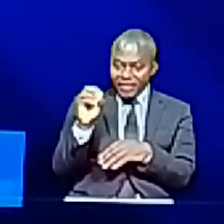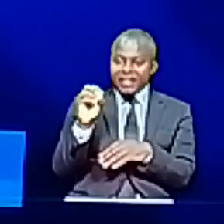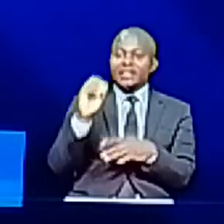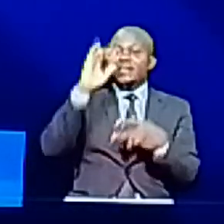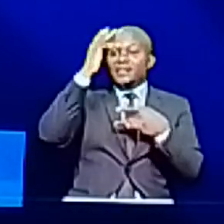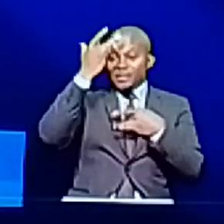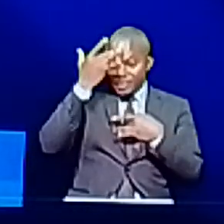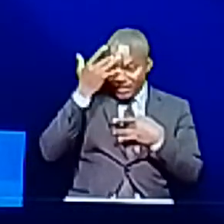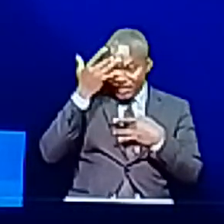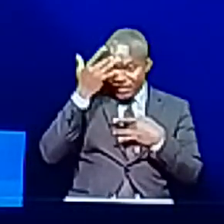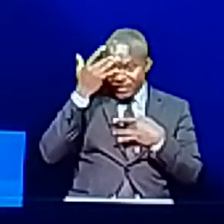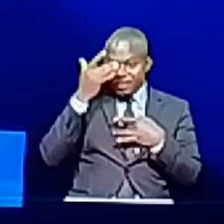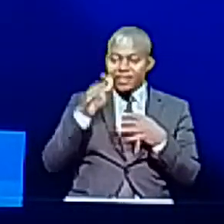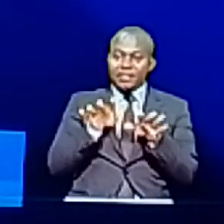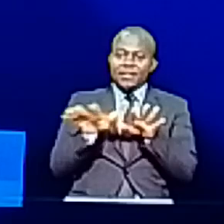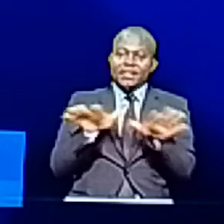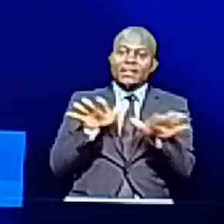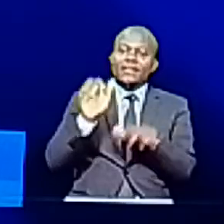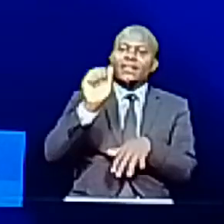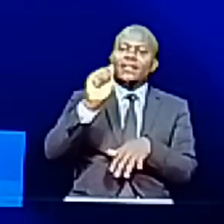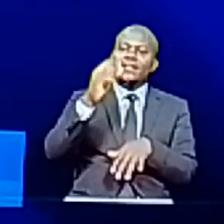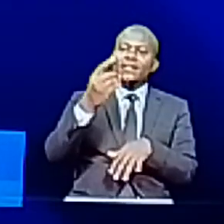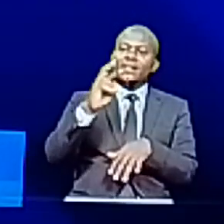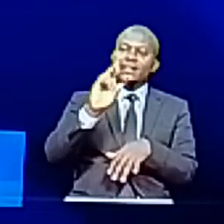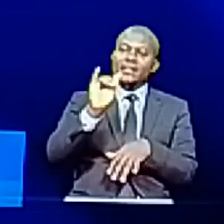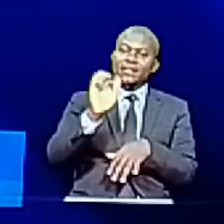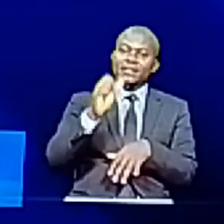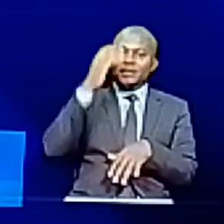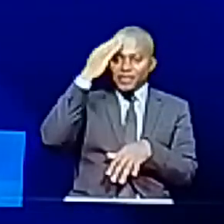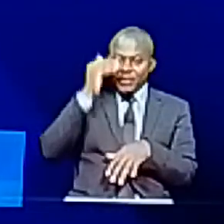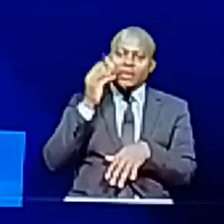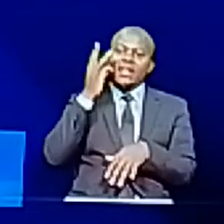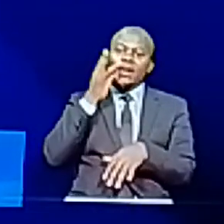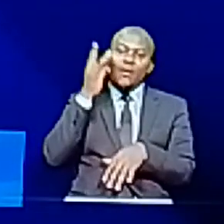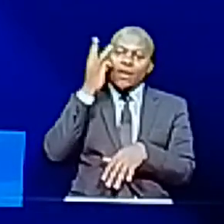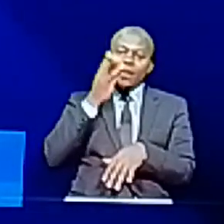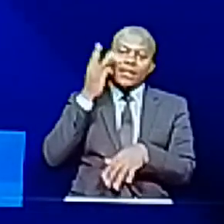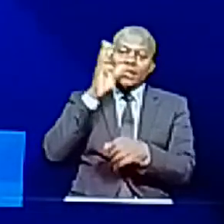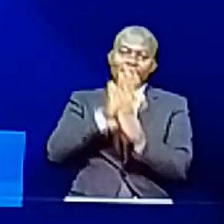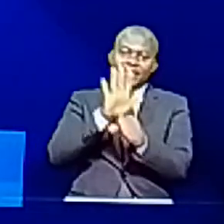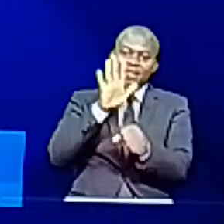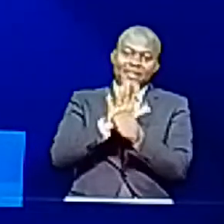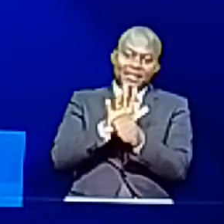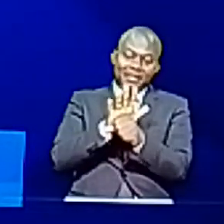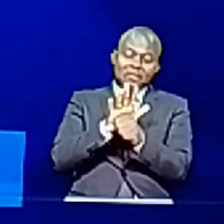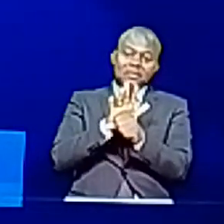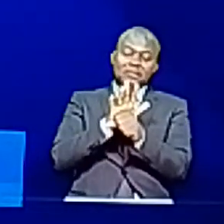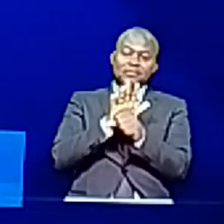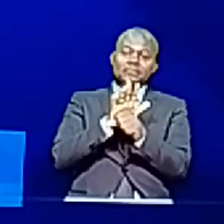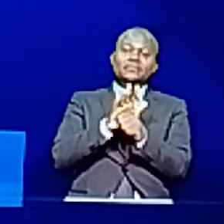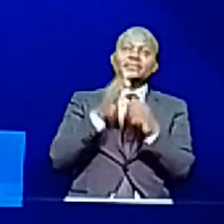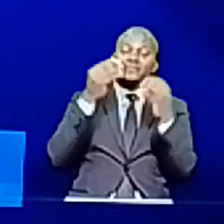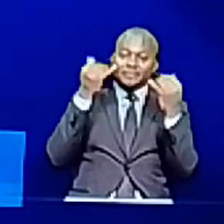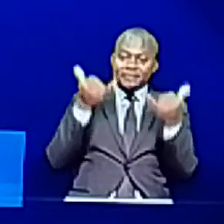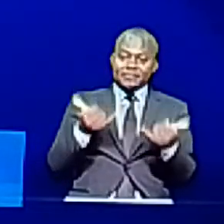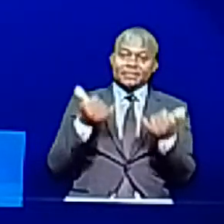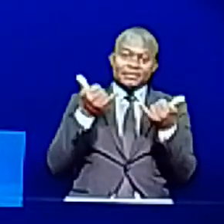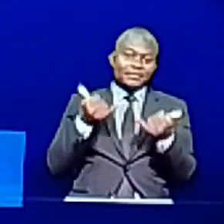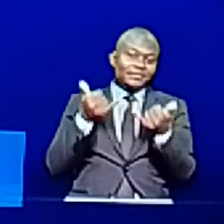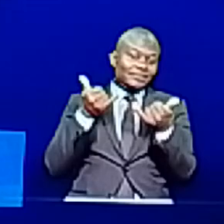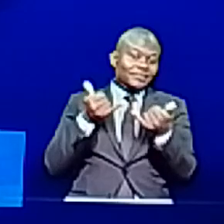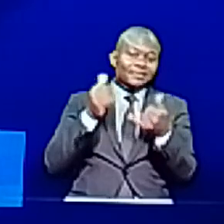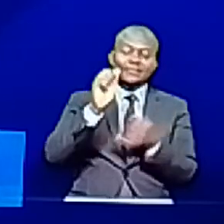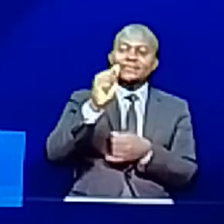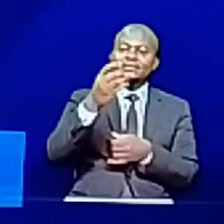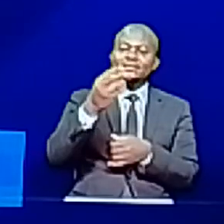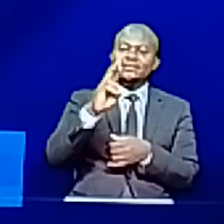barwaye uburwayi kubera kanyanga nyinshi turakumva none ubungubu